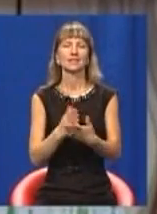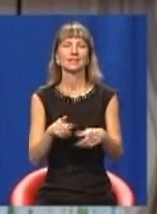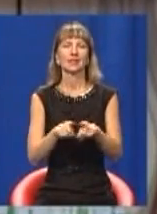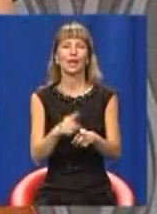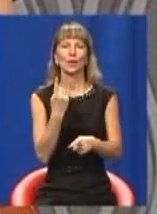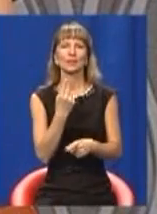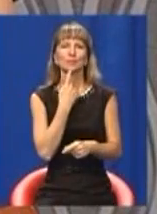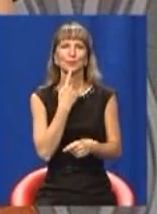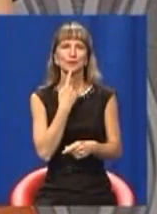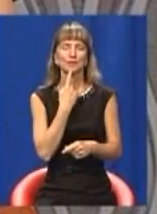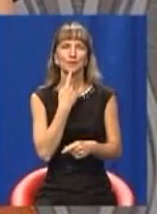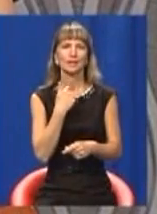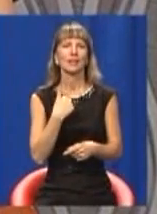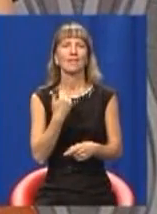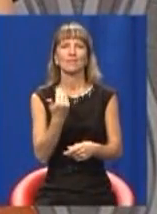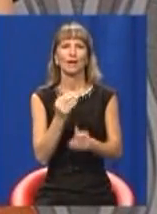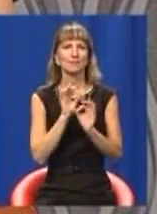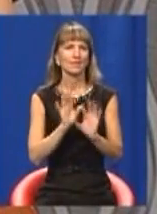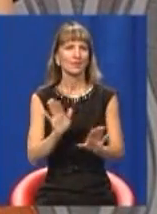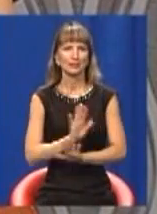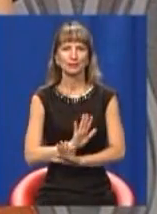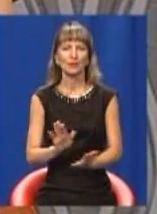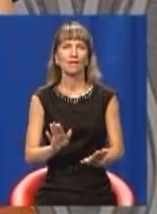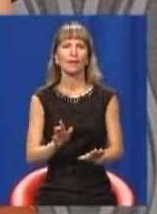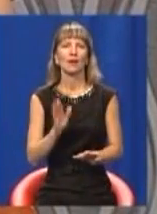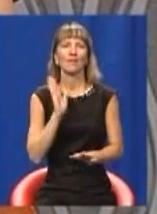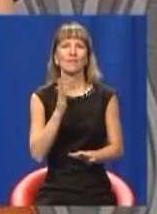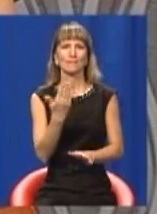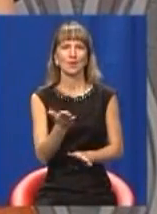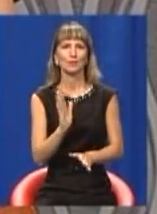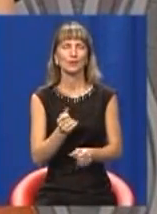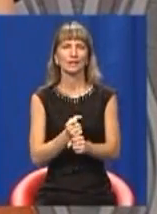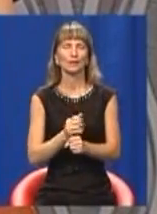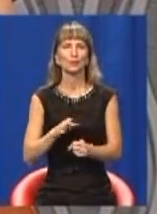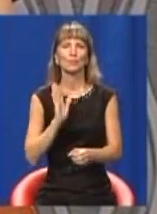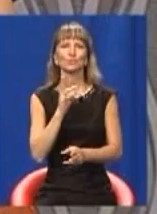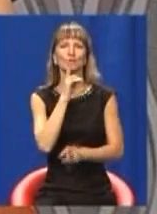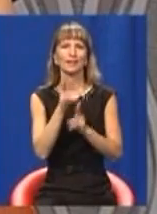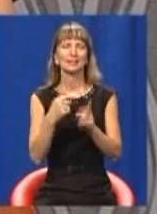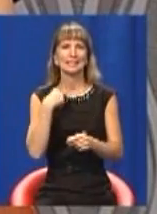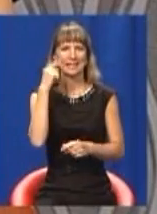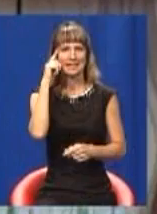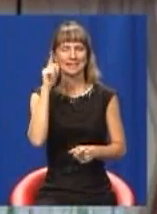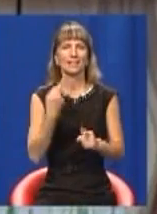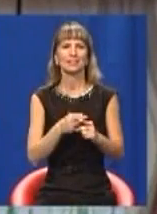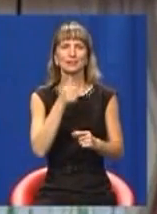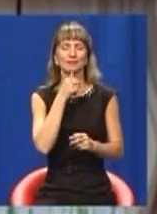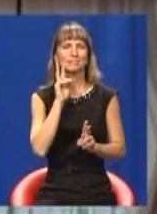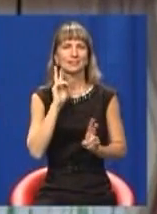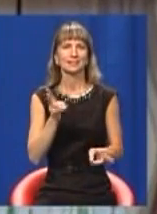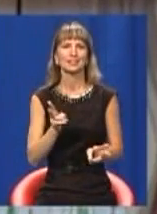один спосіб, насправді, але я вам його не розповім, тому що ви будете його робити, а потім всі будуть скаржитися. Я знаю цей спосіб. Не знаєш, так кажеш?